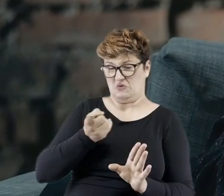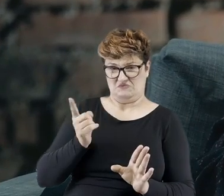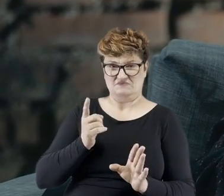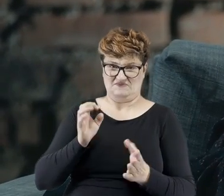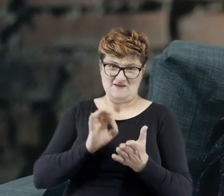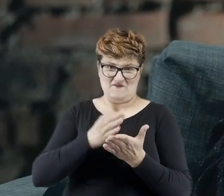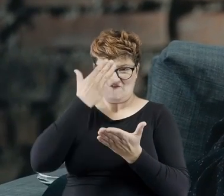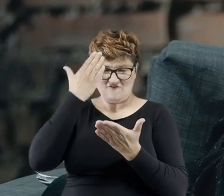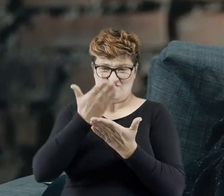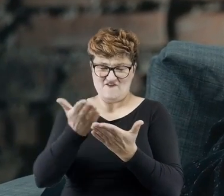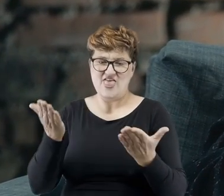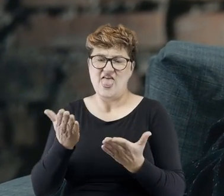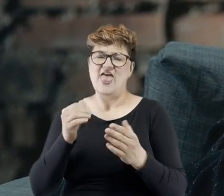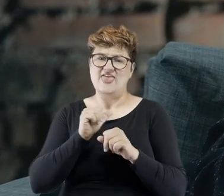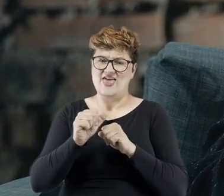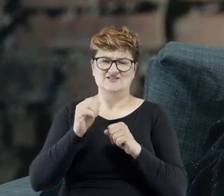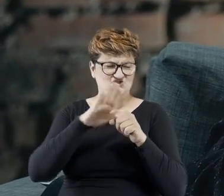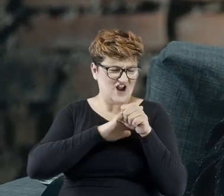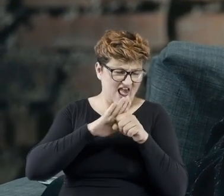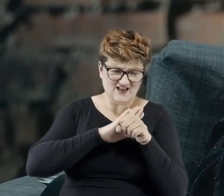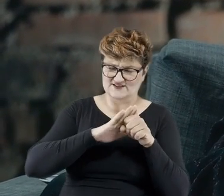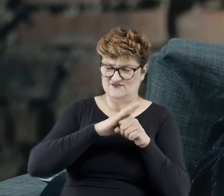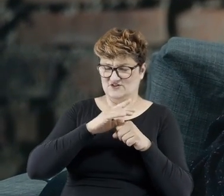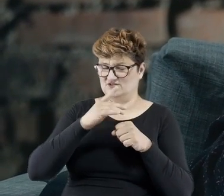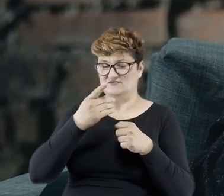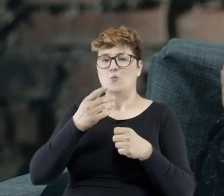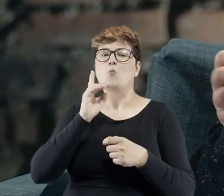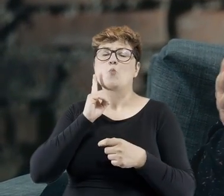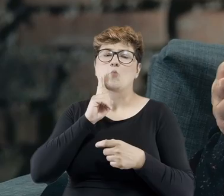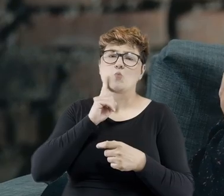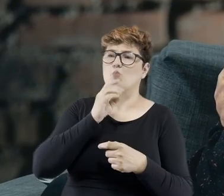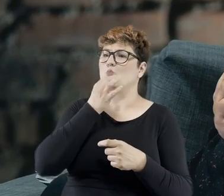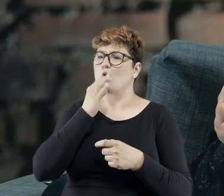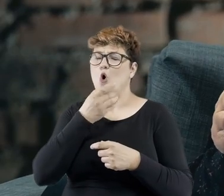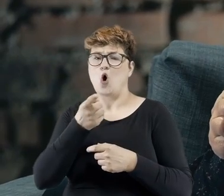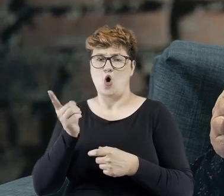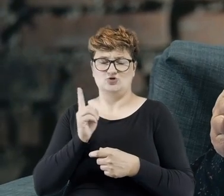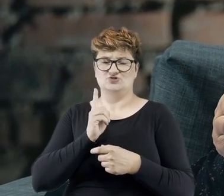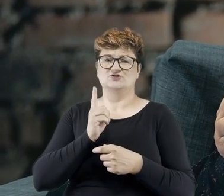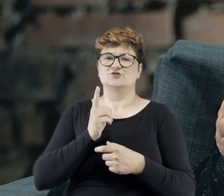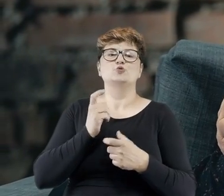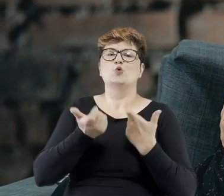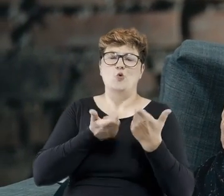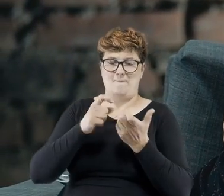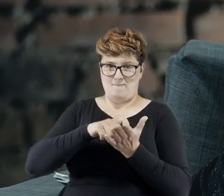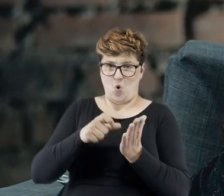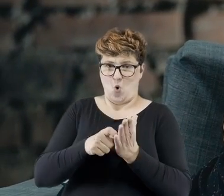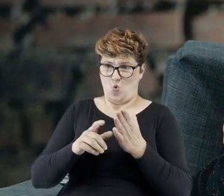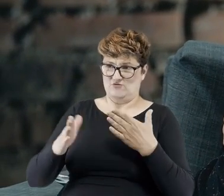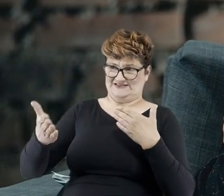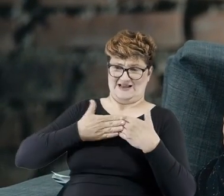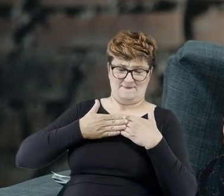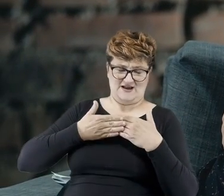jak Państwo na pewno wiedzą, jest taki pewien rodzaj szaleństwa, zwłaszcza młodych mężczyzn, którzy zamykają się w swoim